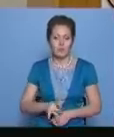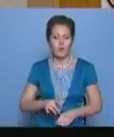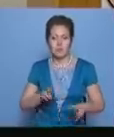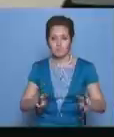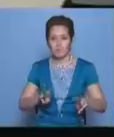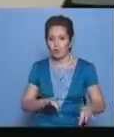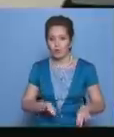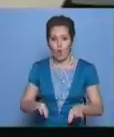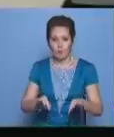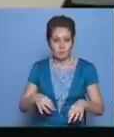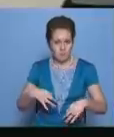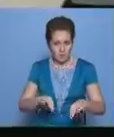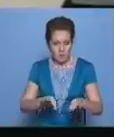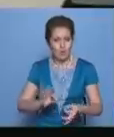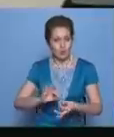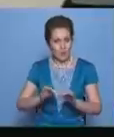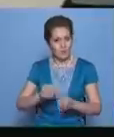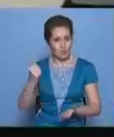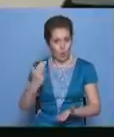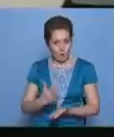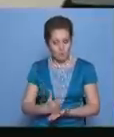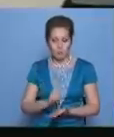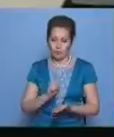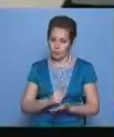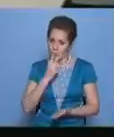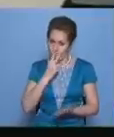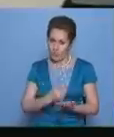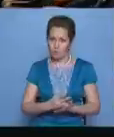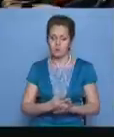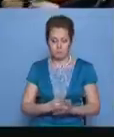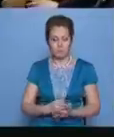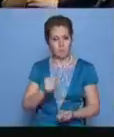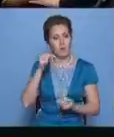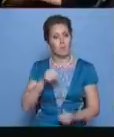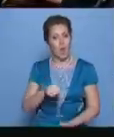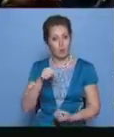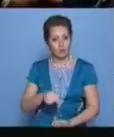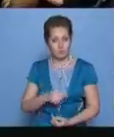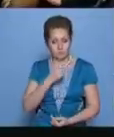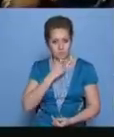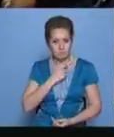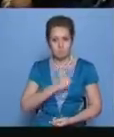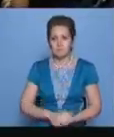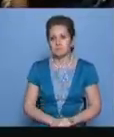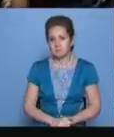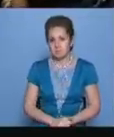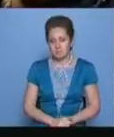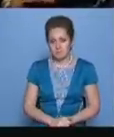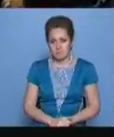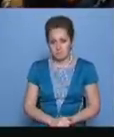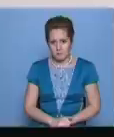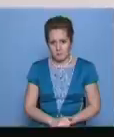Удмуртии напомнил, Ижевск – столица республики, и выглядеть он должен подобающе. Марина Баль, Василий Хохряков, телеканал «Моя